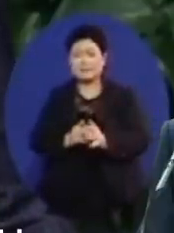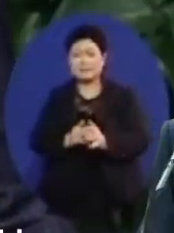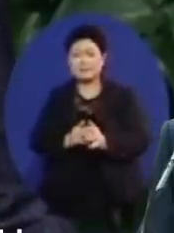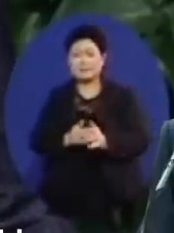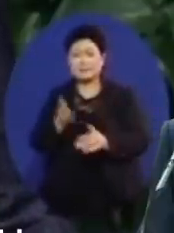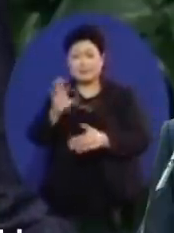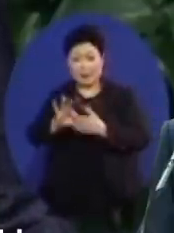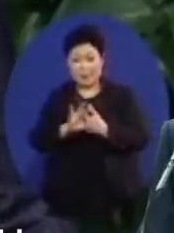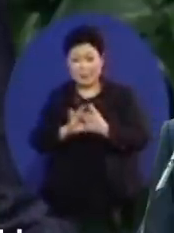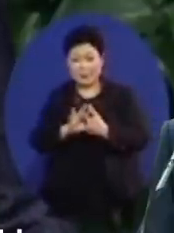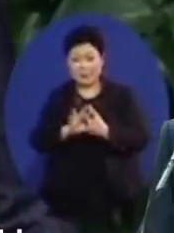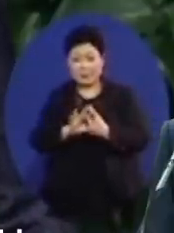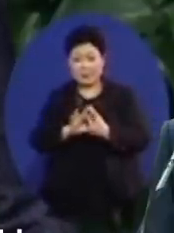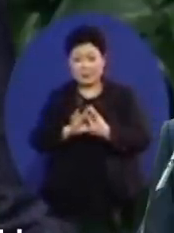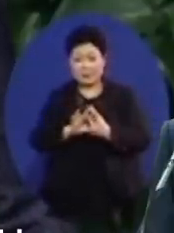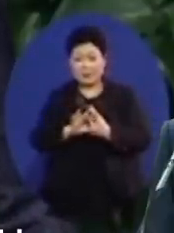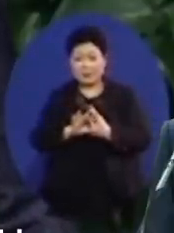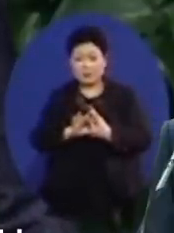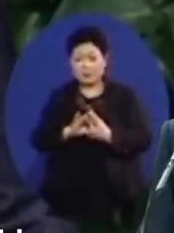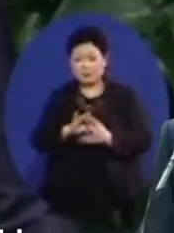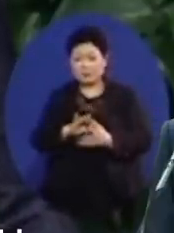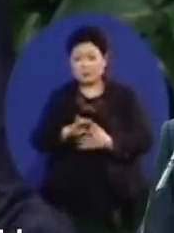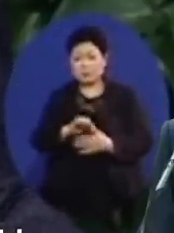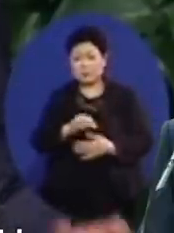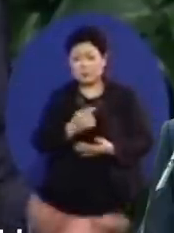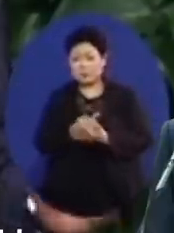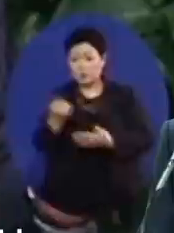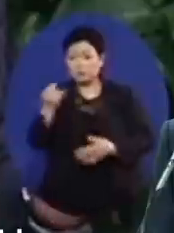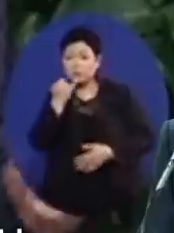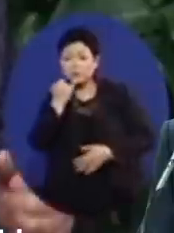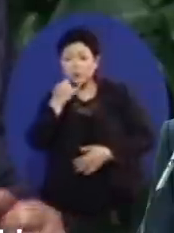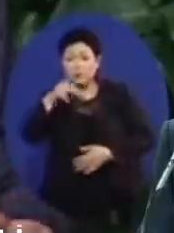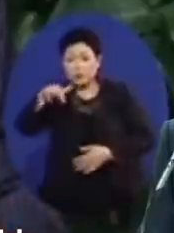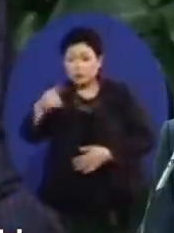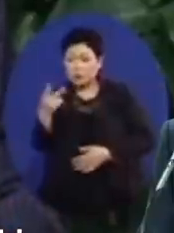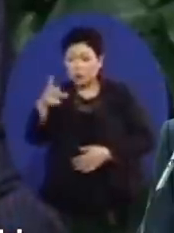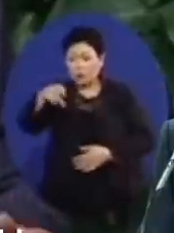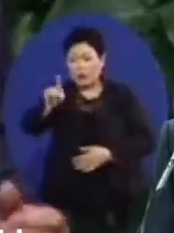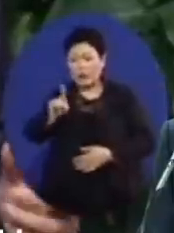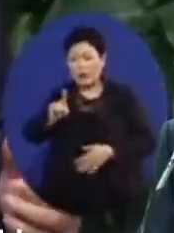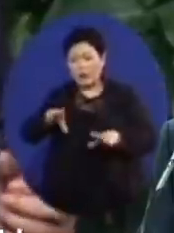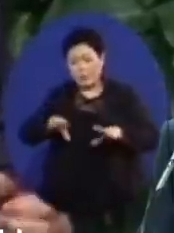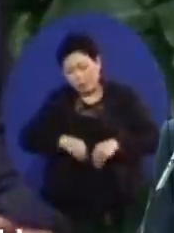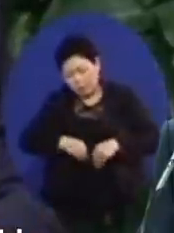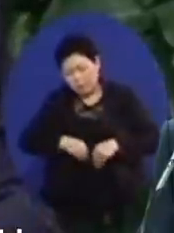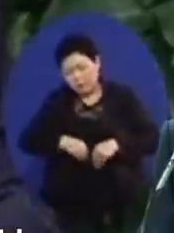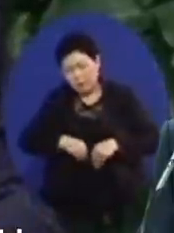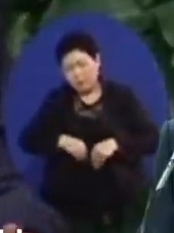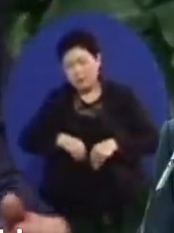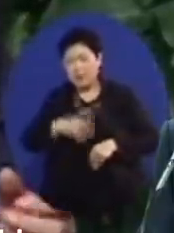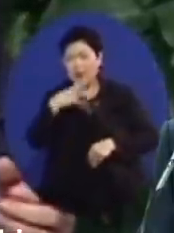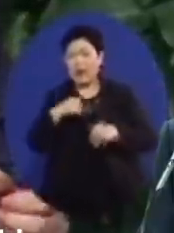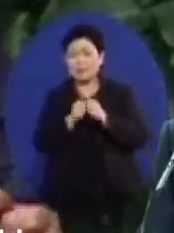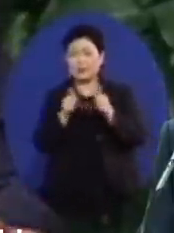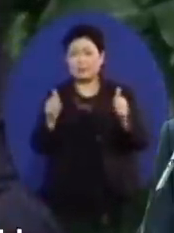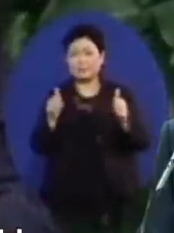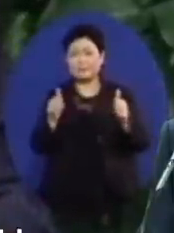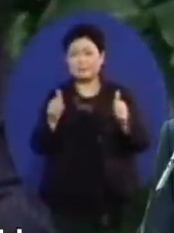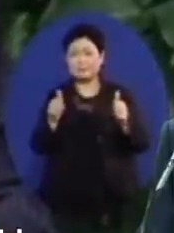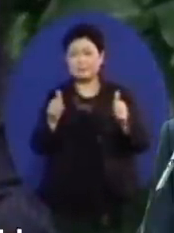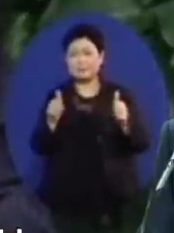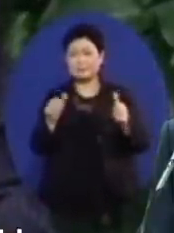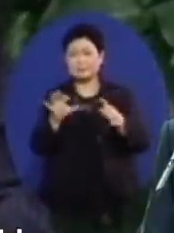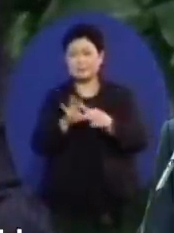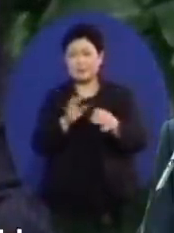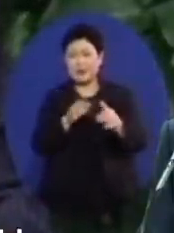그러면 그로서 끝나면 좋은데 조카가 배고프다고 아브라함의